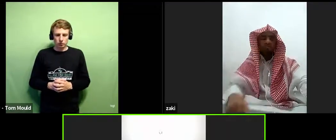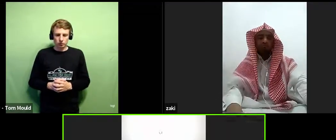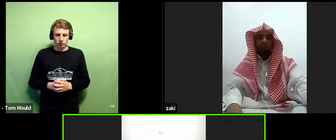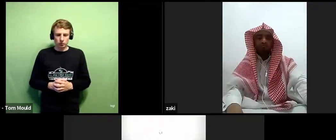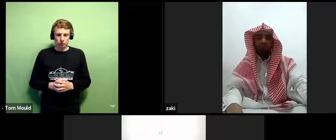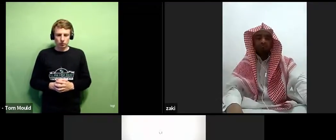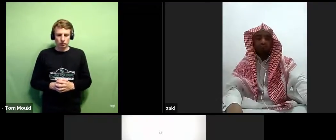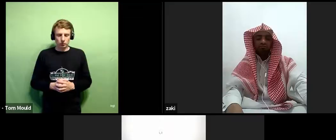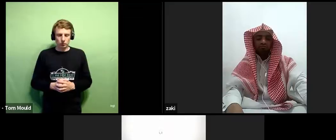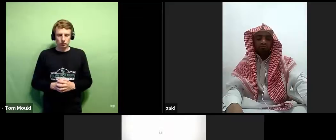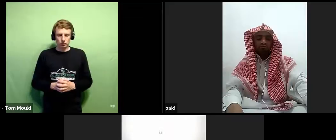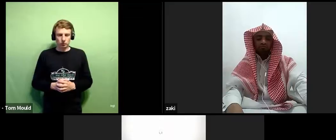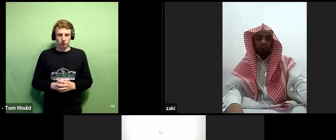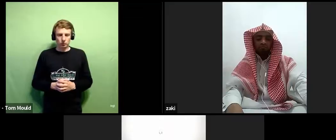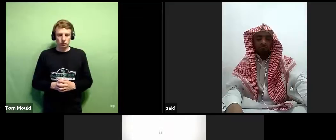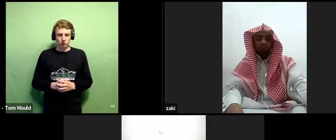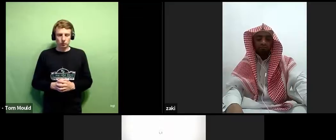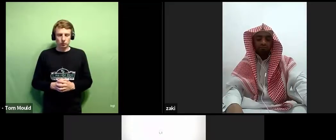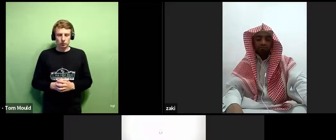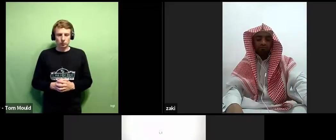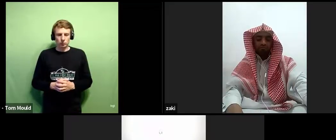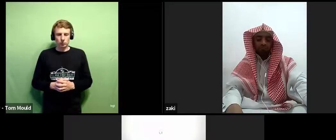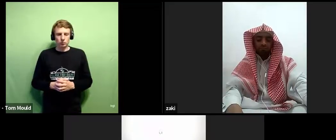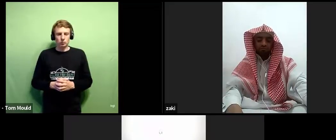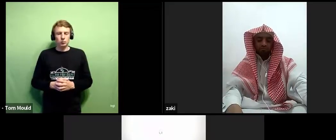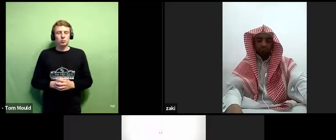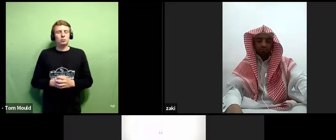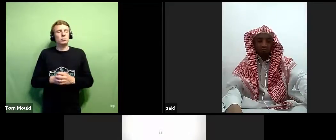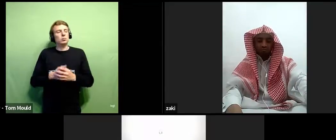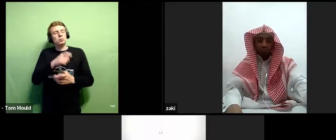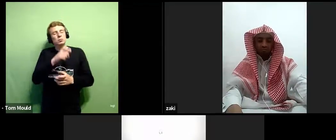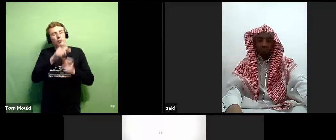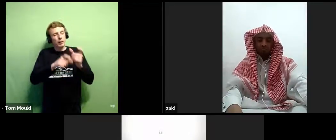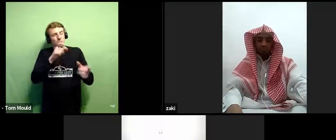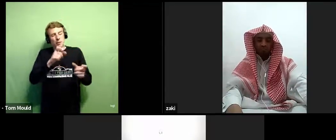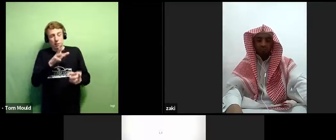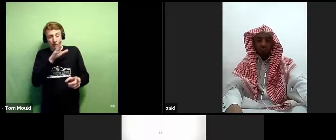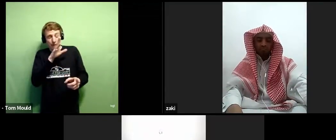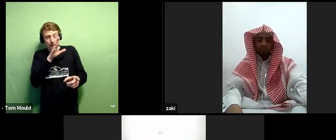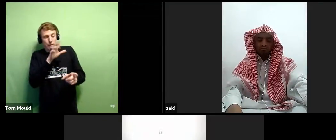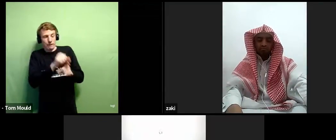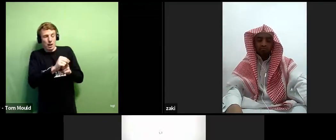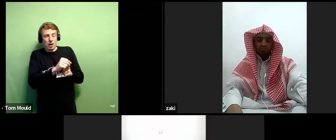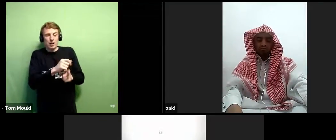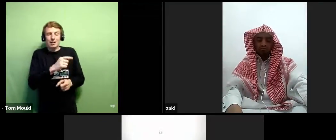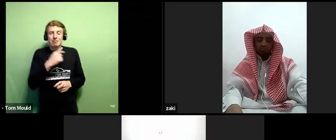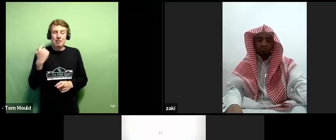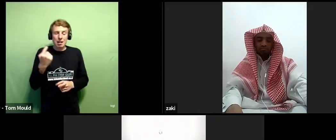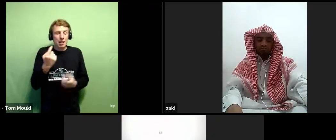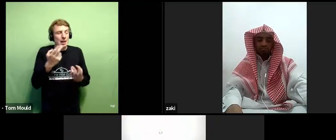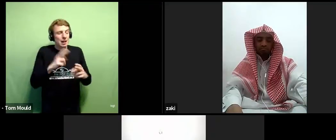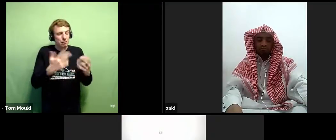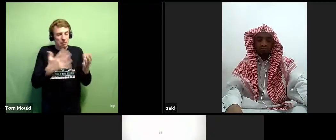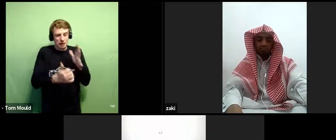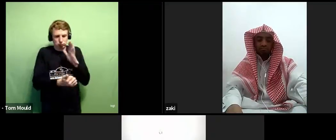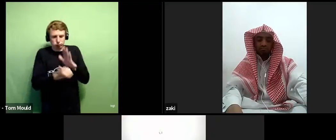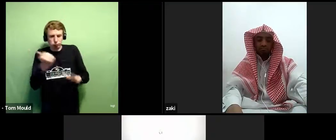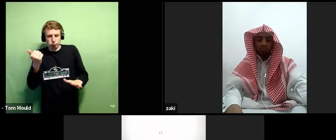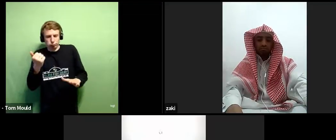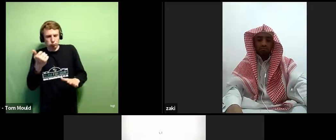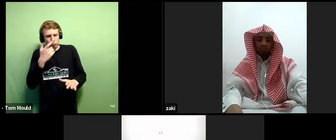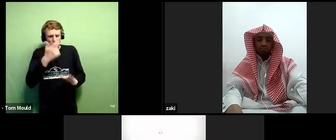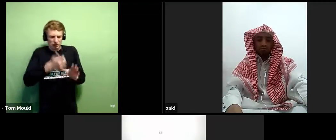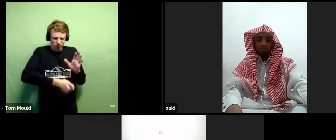الْكَافِرِينَ. And kill them wherever you find them, and turn them out from where they have turned you out. And the trials